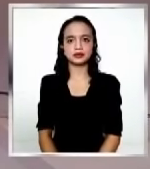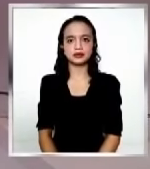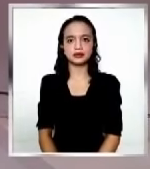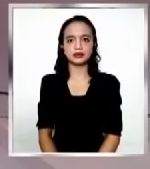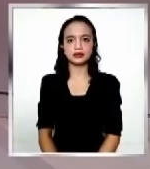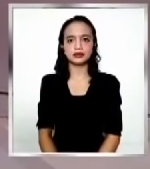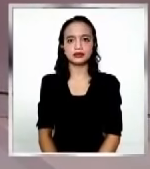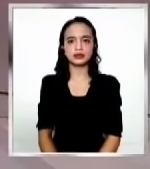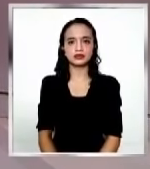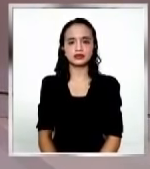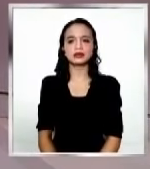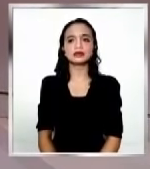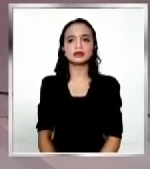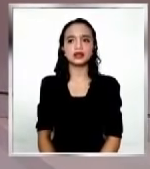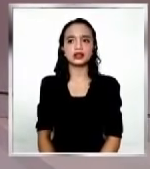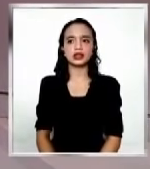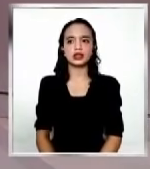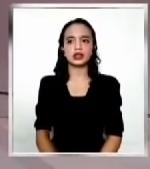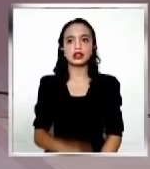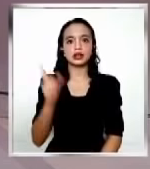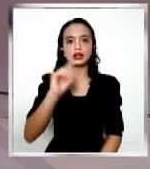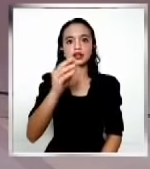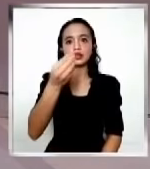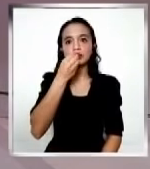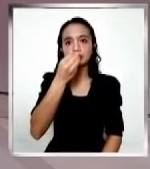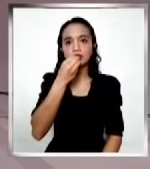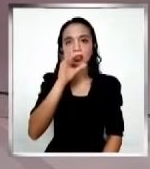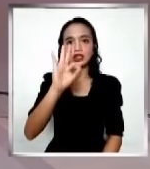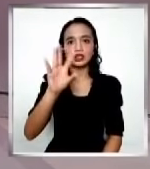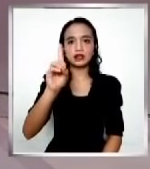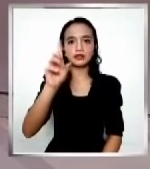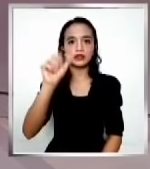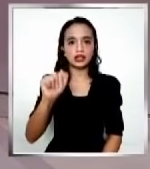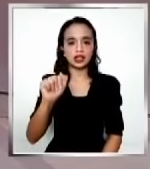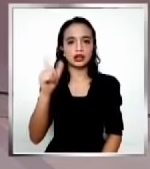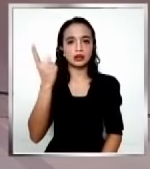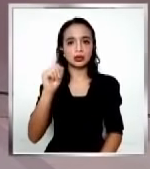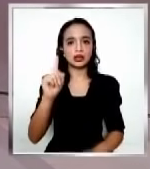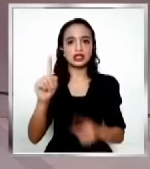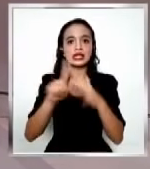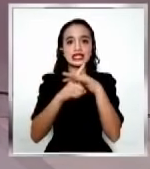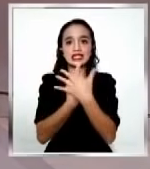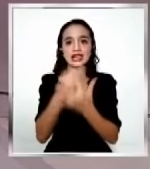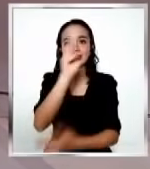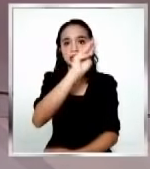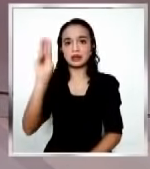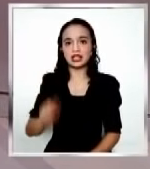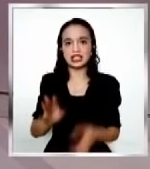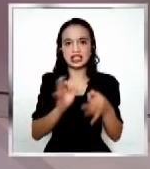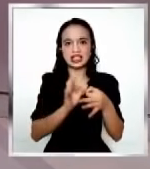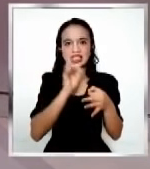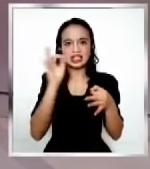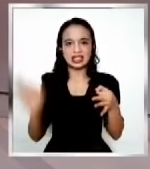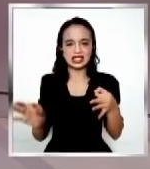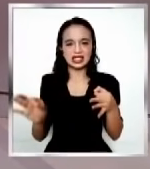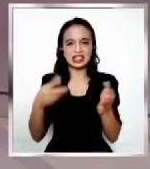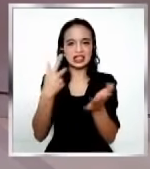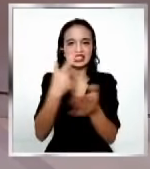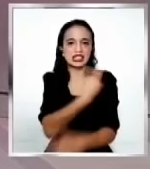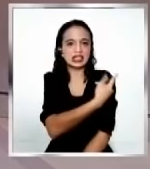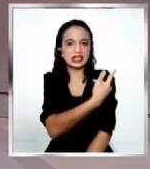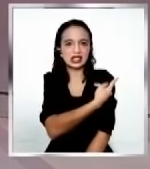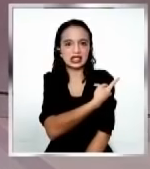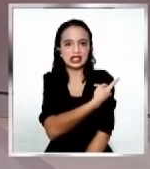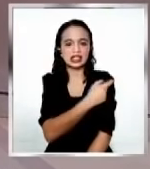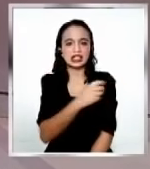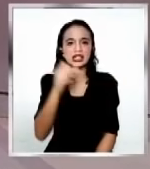Matapos payagan ng ating Food and Drug Administration, sinimulan na uli sa Maynila ang naudlot na pagbabakuna sa mga senior citizen. Ngayon, gamit